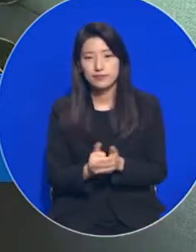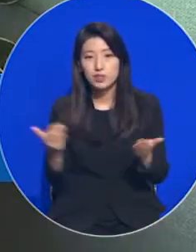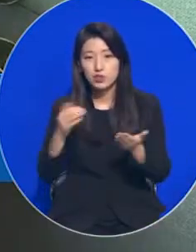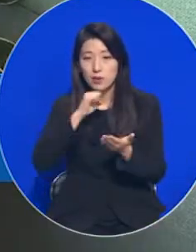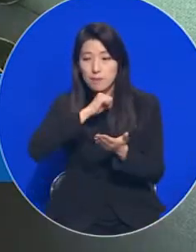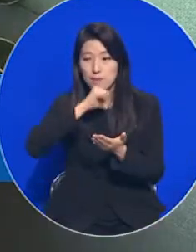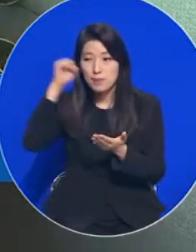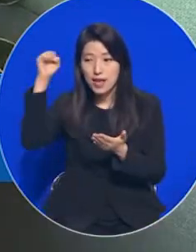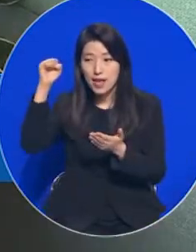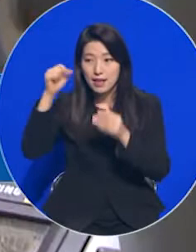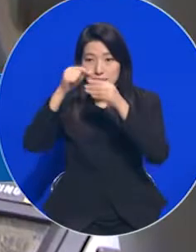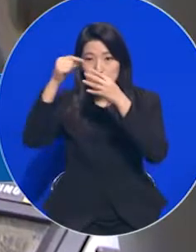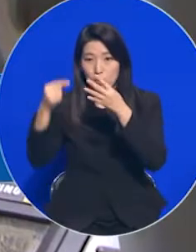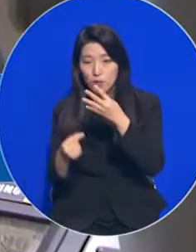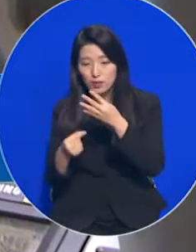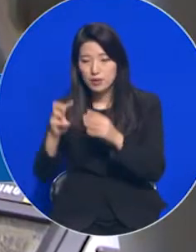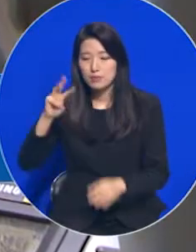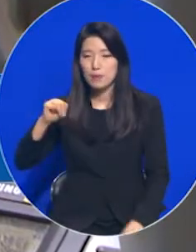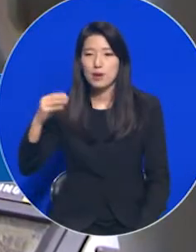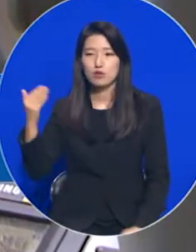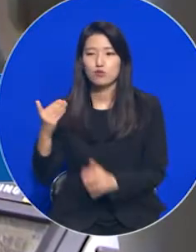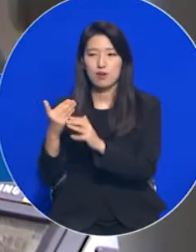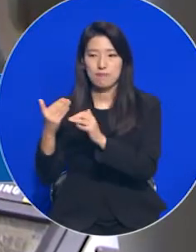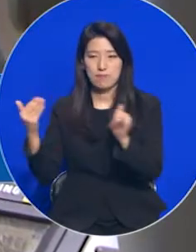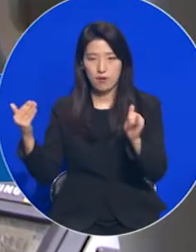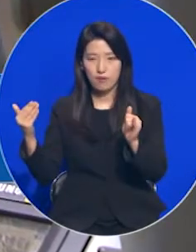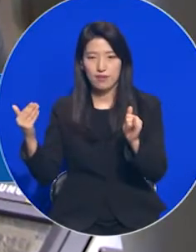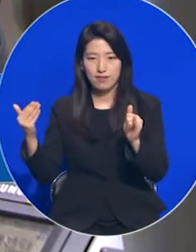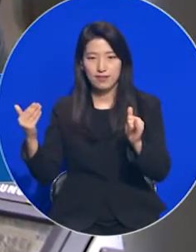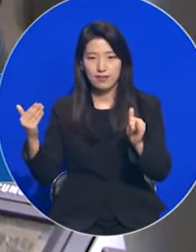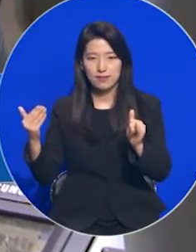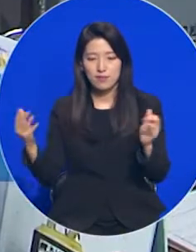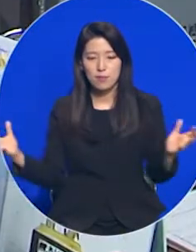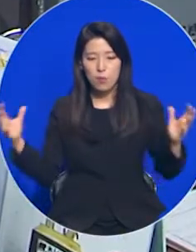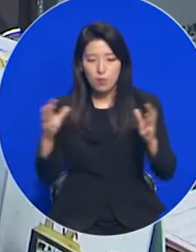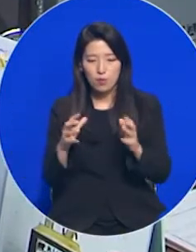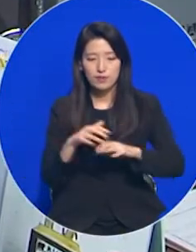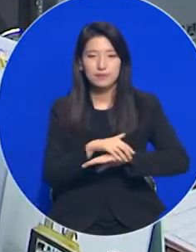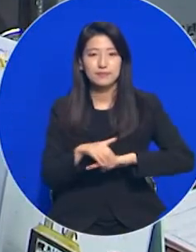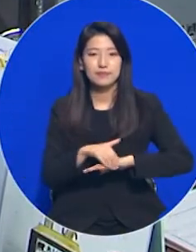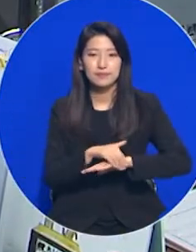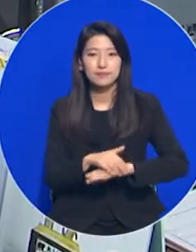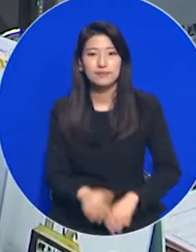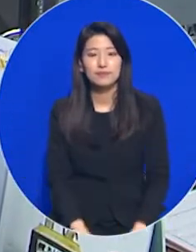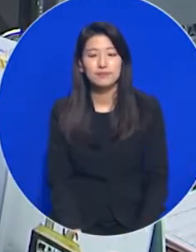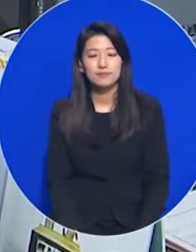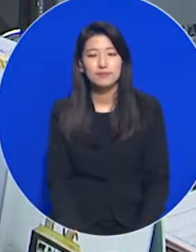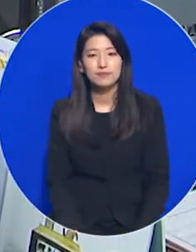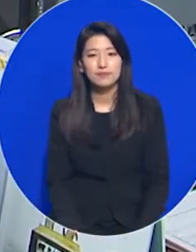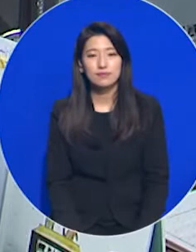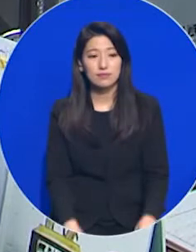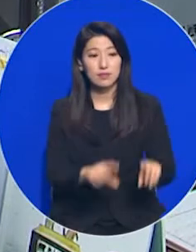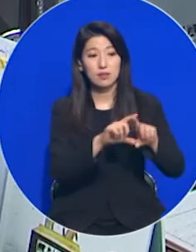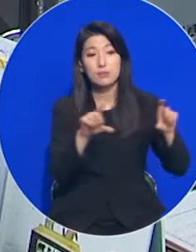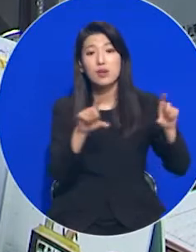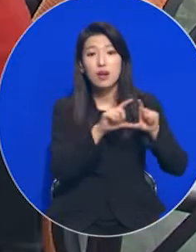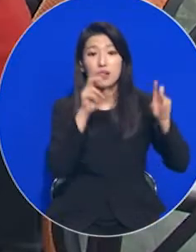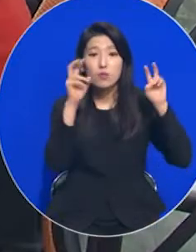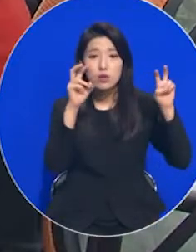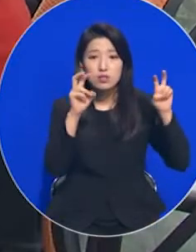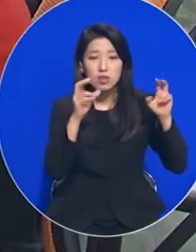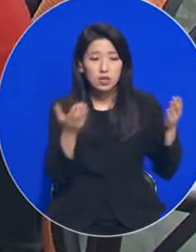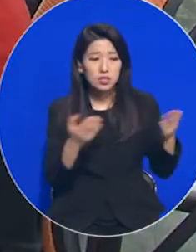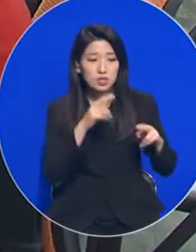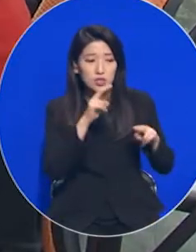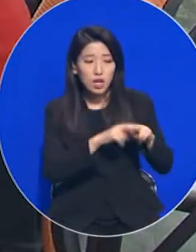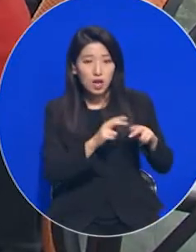시행하고 고용 활성화 방안을 추가로 마련하겠다고 밝혔습니다. 홍 부총리는 민간의 일자리 창출 동력을